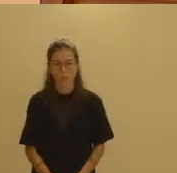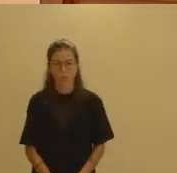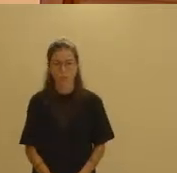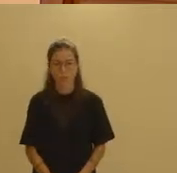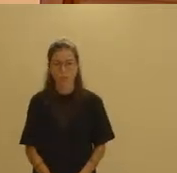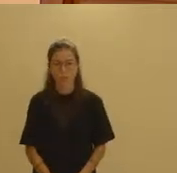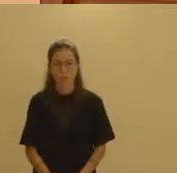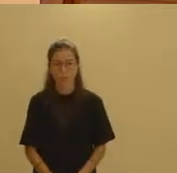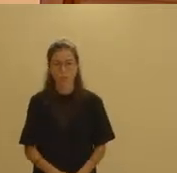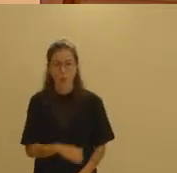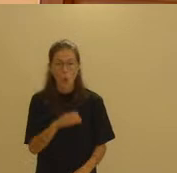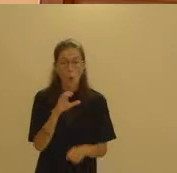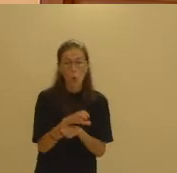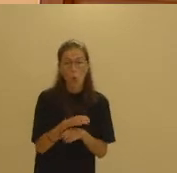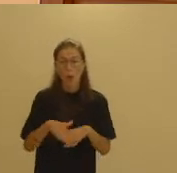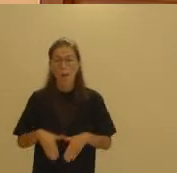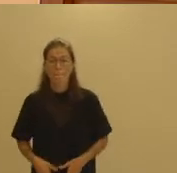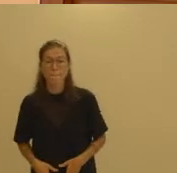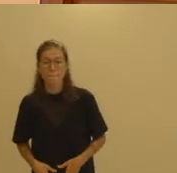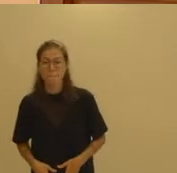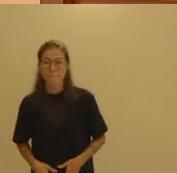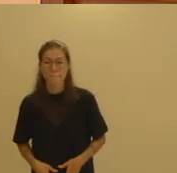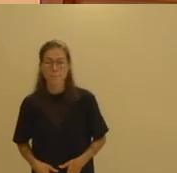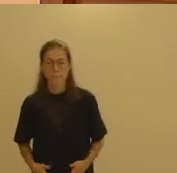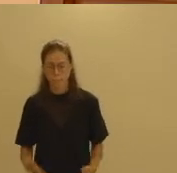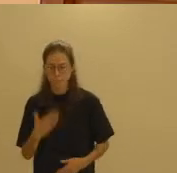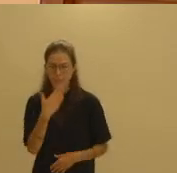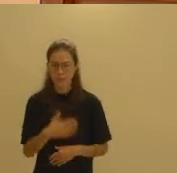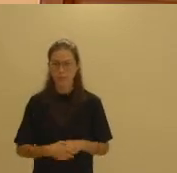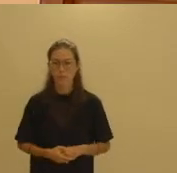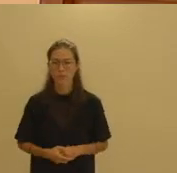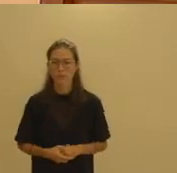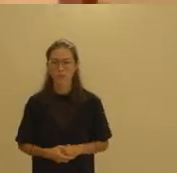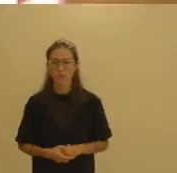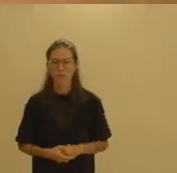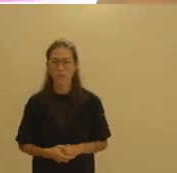Qui vote contre ou qui s'abstient? Je vous remercie.